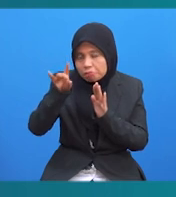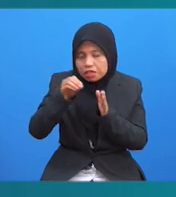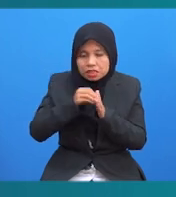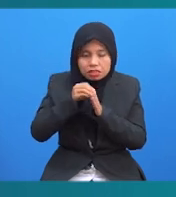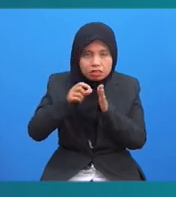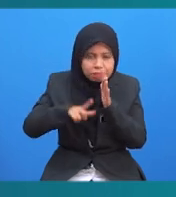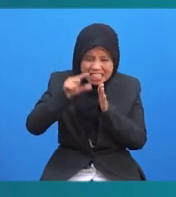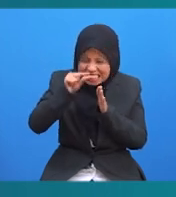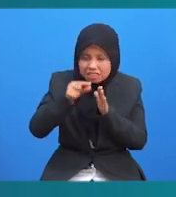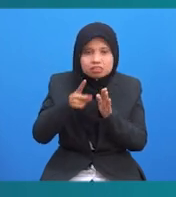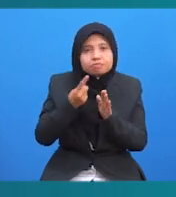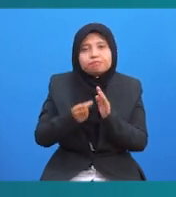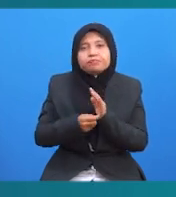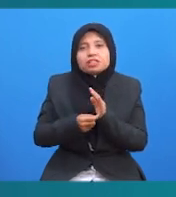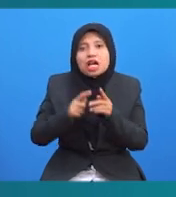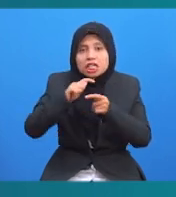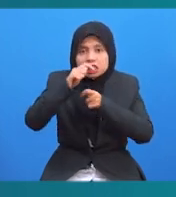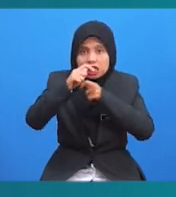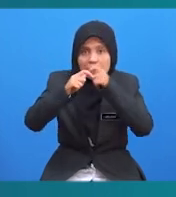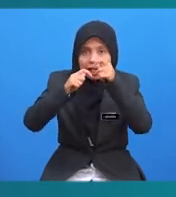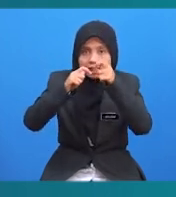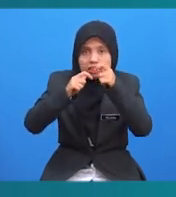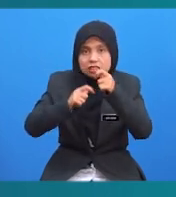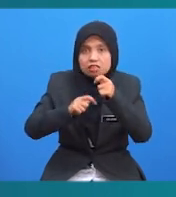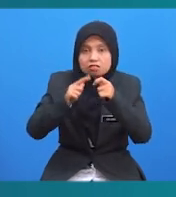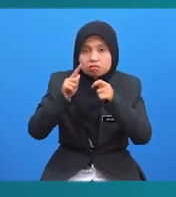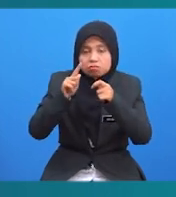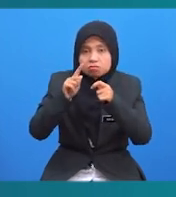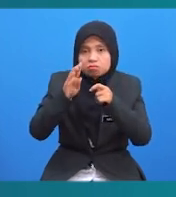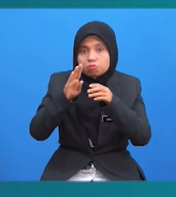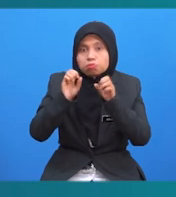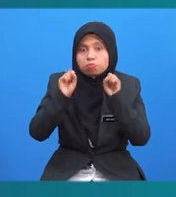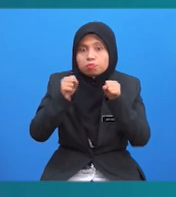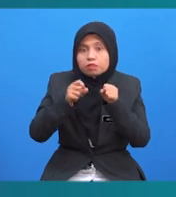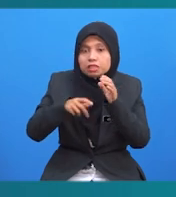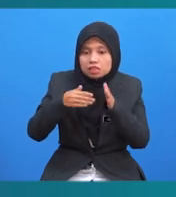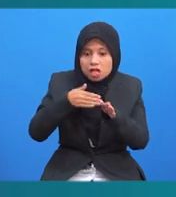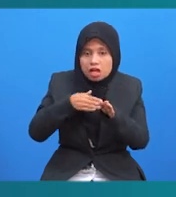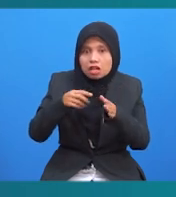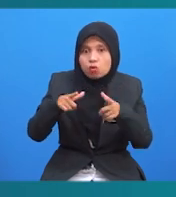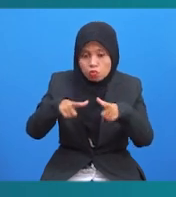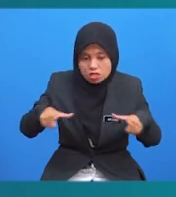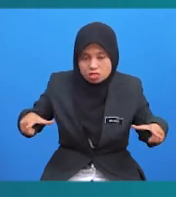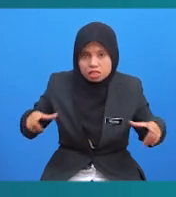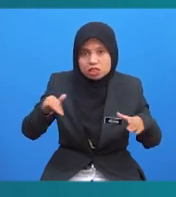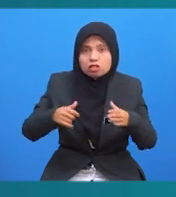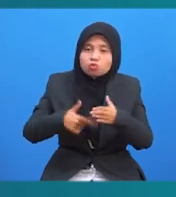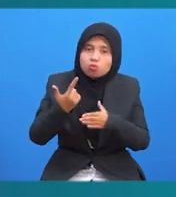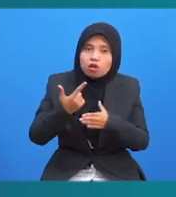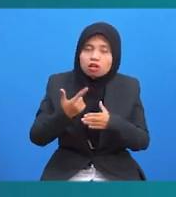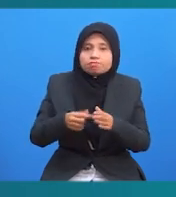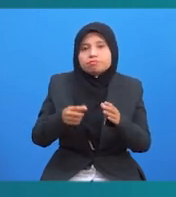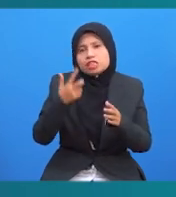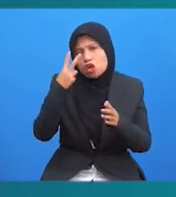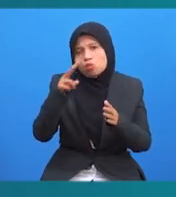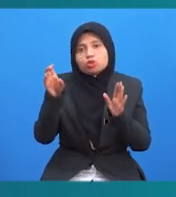kecil. Singkatnya, bokeh adalah kualiti blur pada kawasan di luar ruang fokus. Lihat